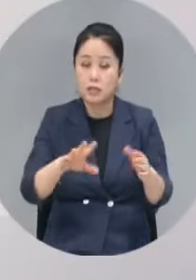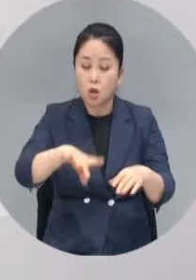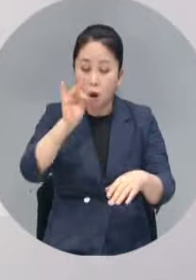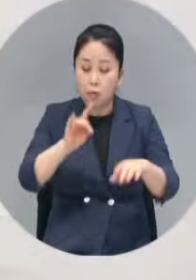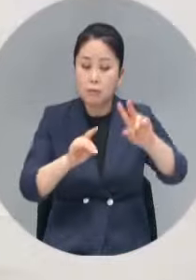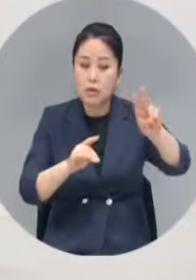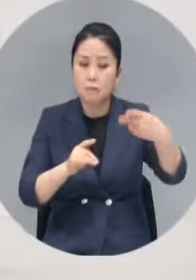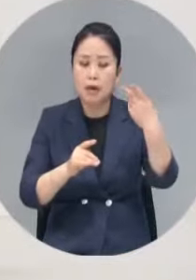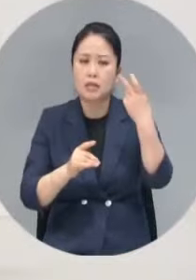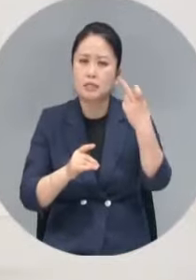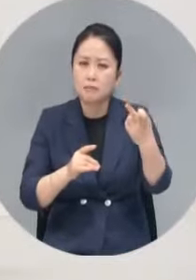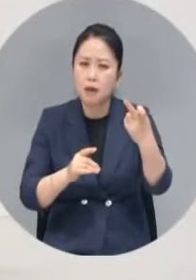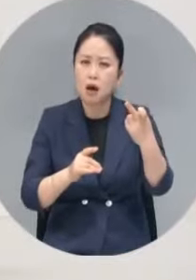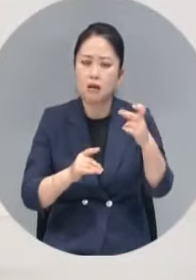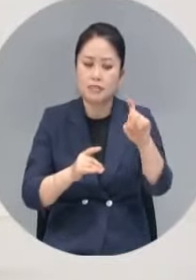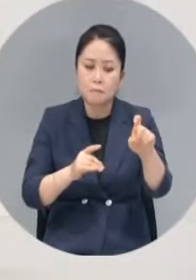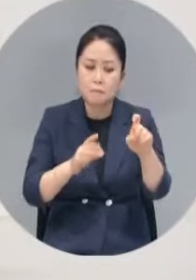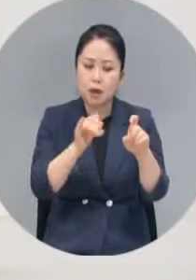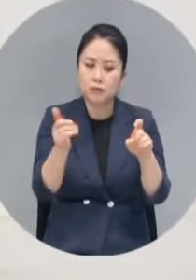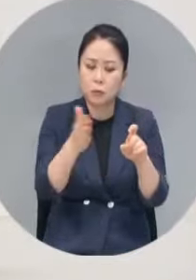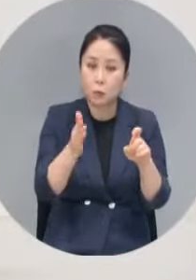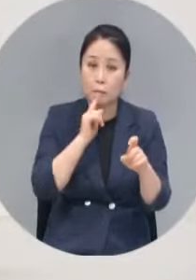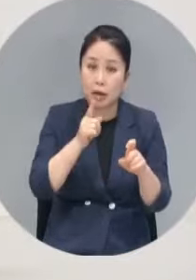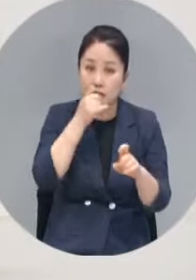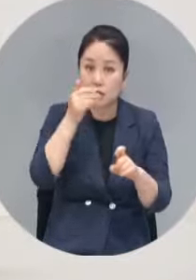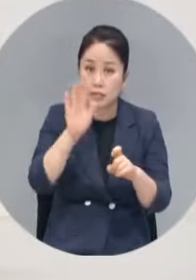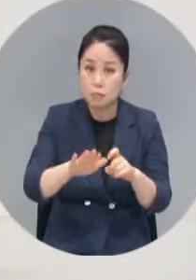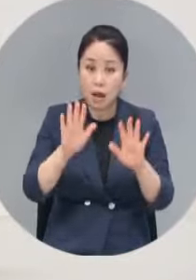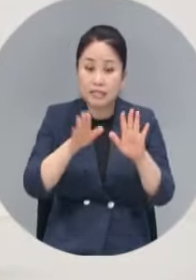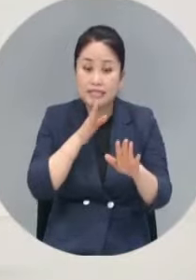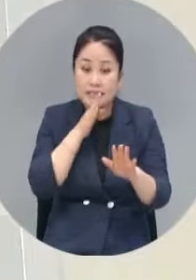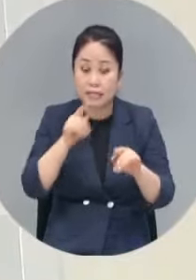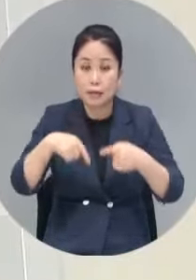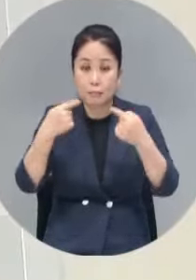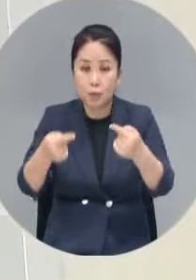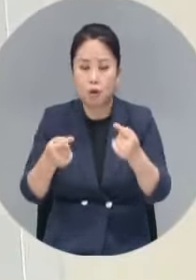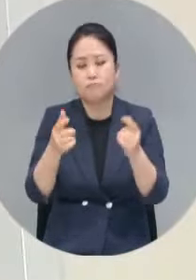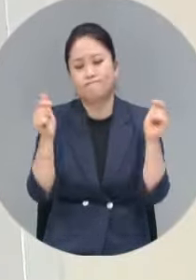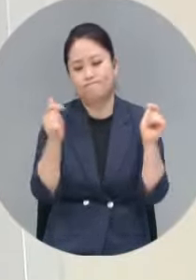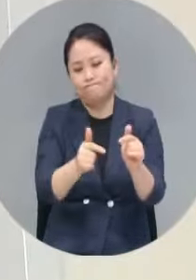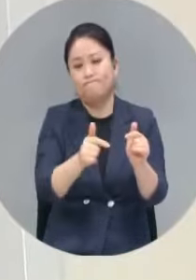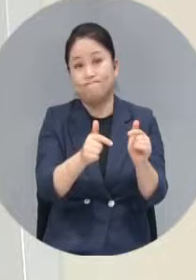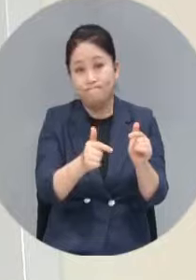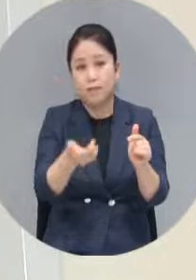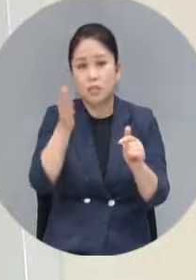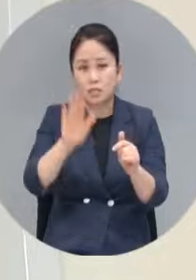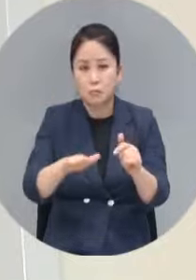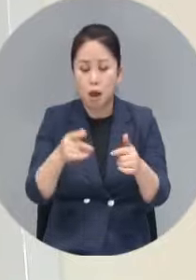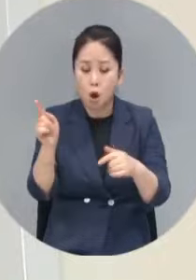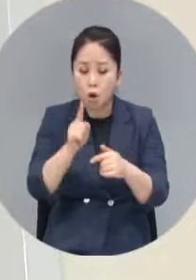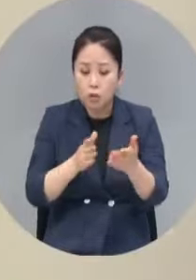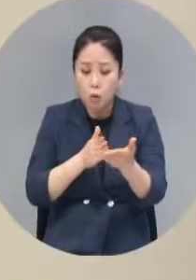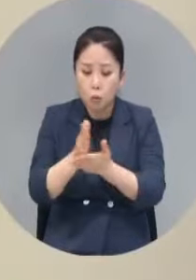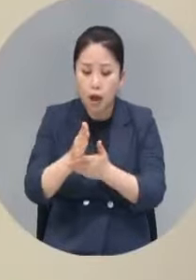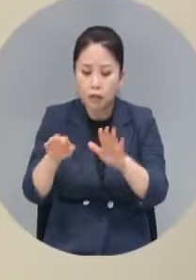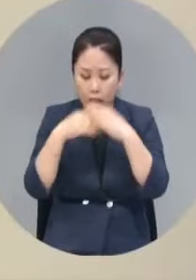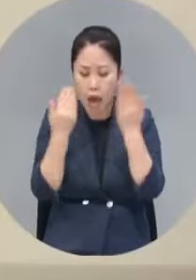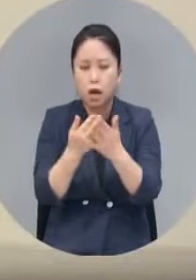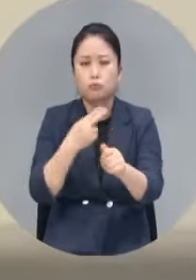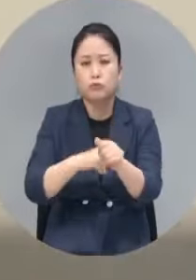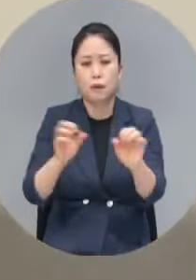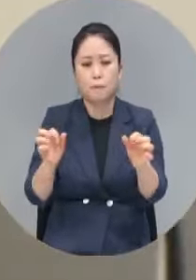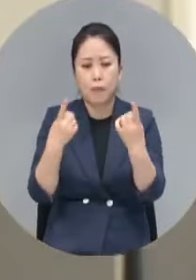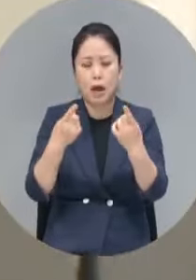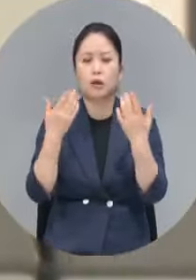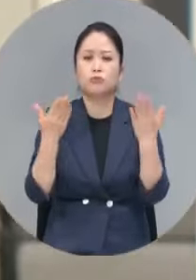실제 참여율은 크게 낮았지만 일부 과에서는 교수 전원이 휴진하면서 외래 진료가 멈추기도 했습니다.